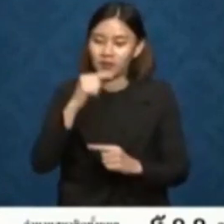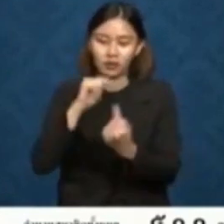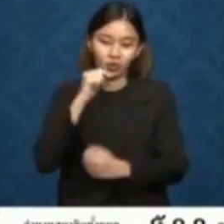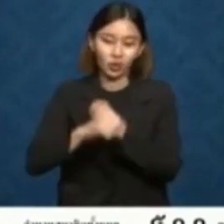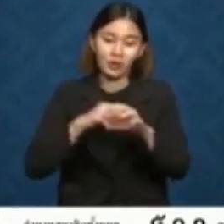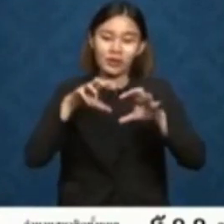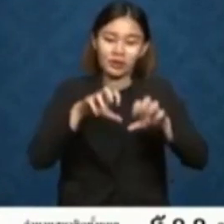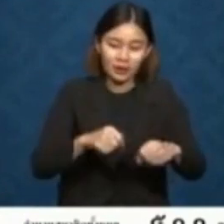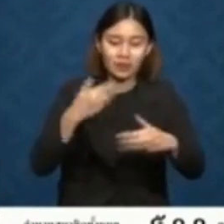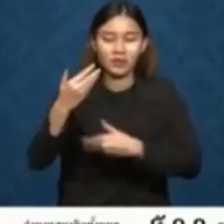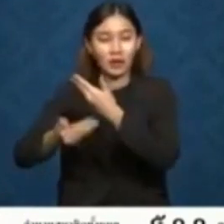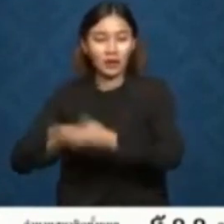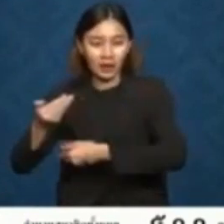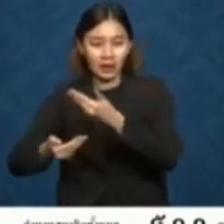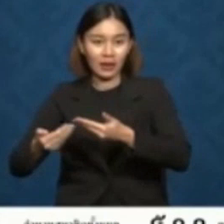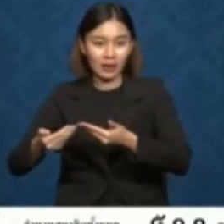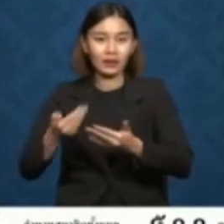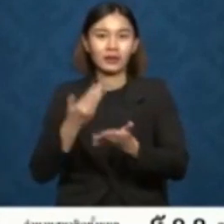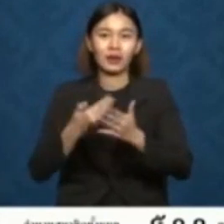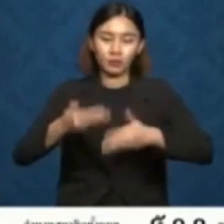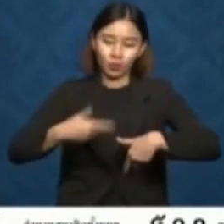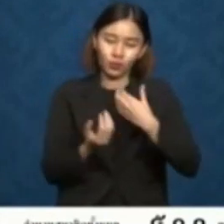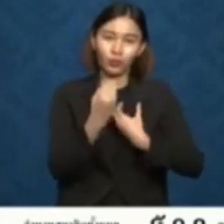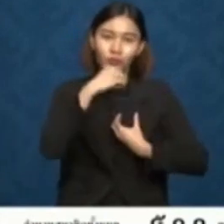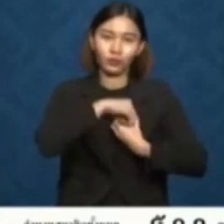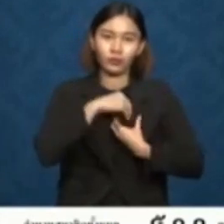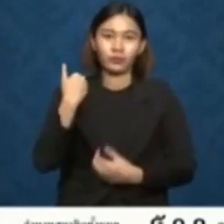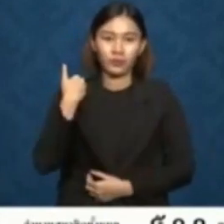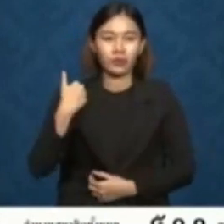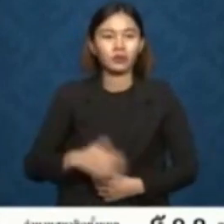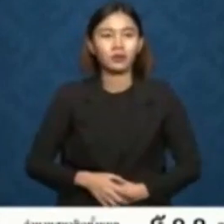ขาจะจับมาแล้วก็ขายให้เขาได้มีผลกำไรครับ